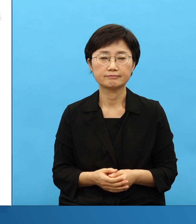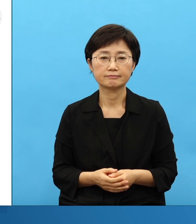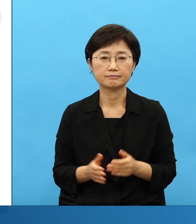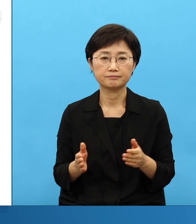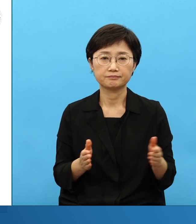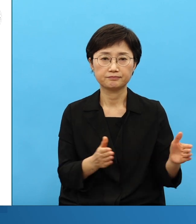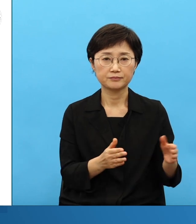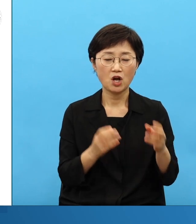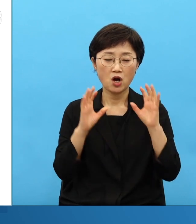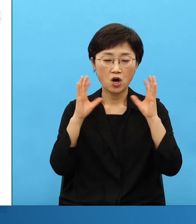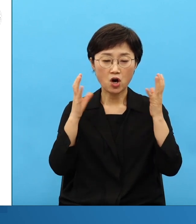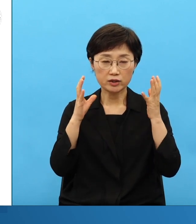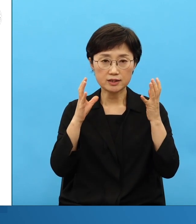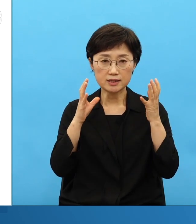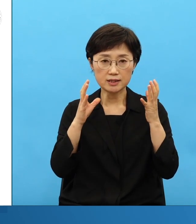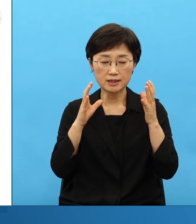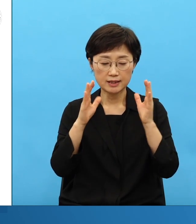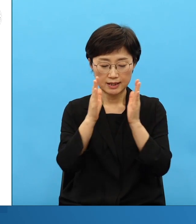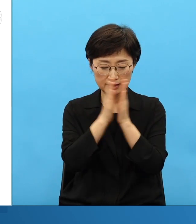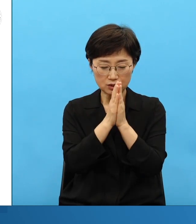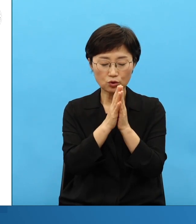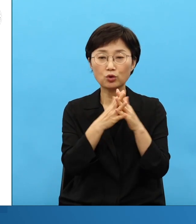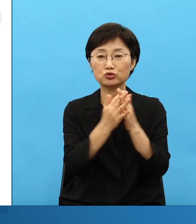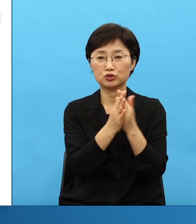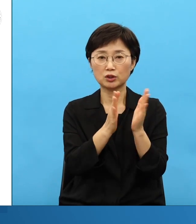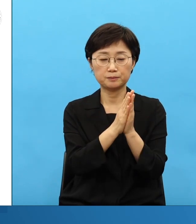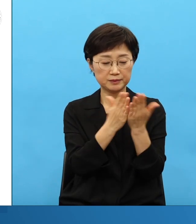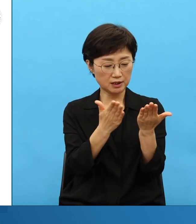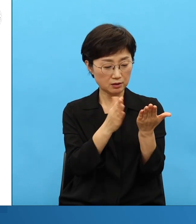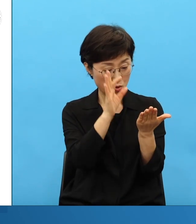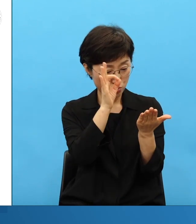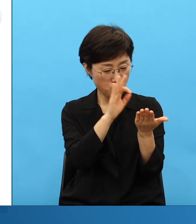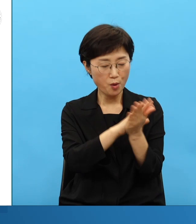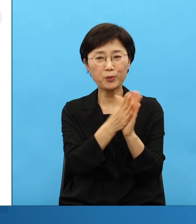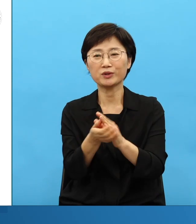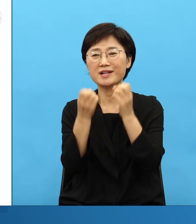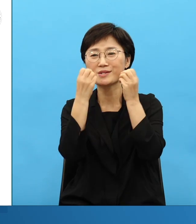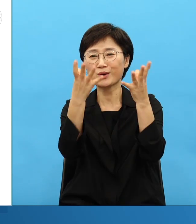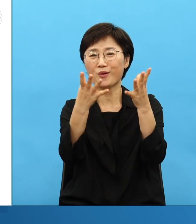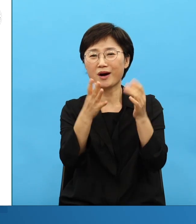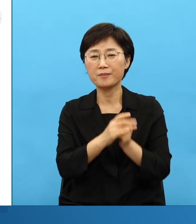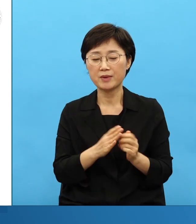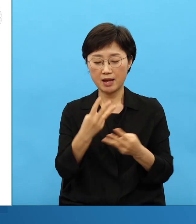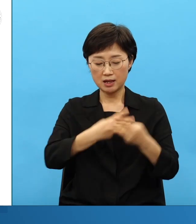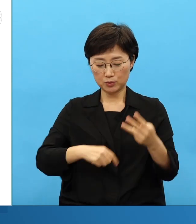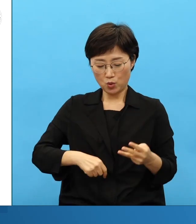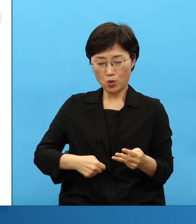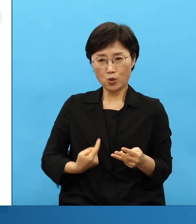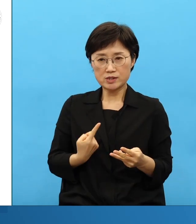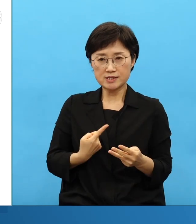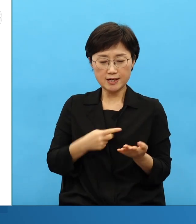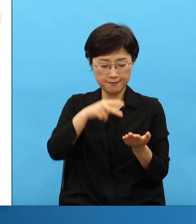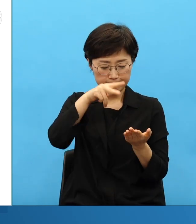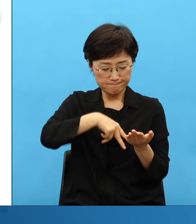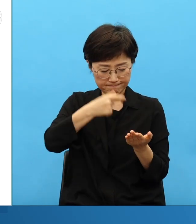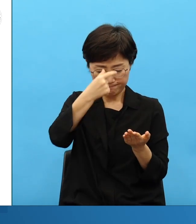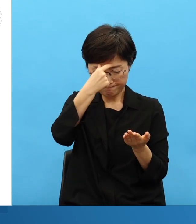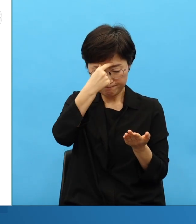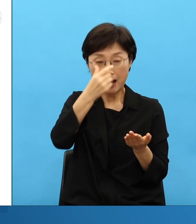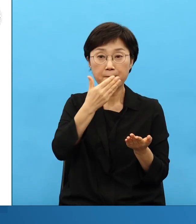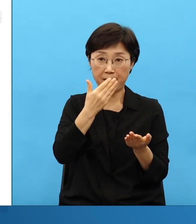새롭게 단장한 어린이 기도수첩은 랩넌트들이 혼자서라도 묵상할 수 있는 것에 그 주안점을